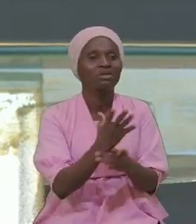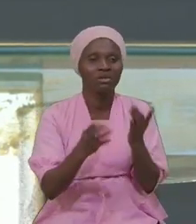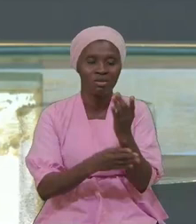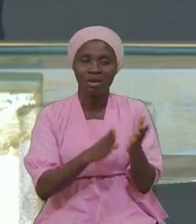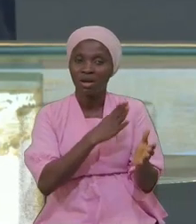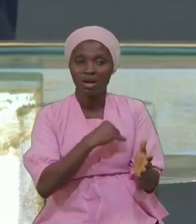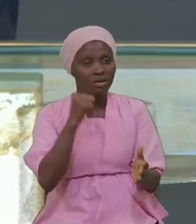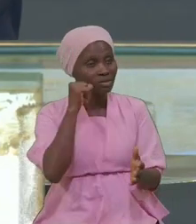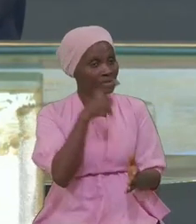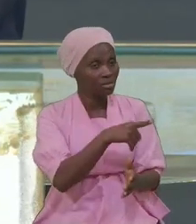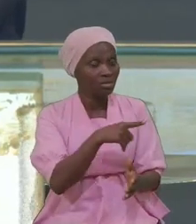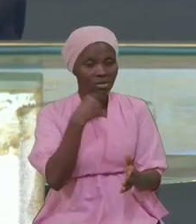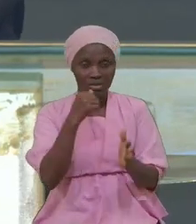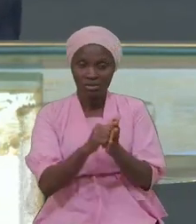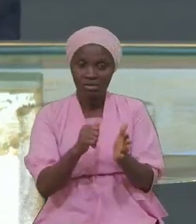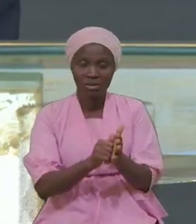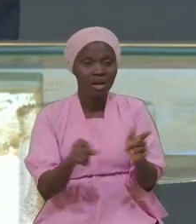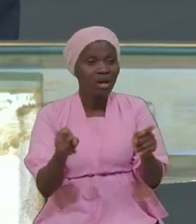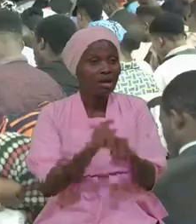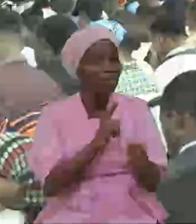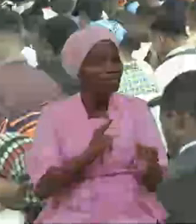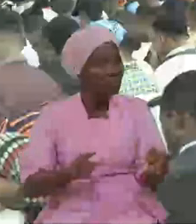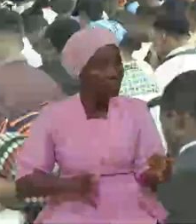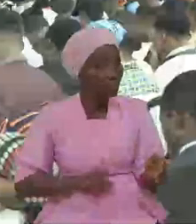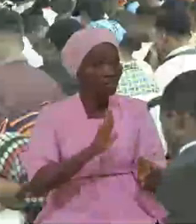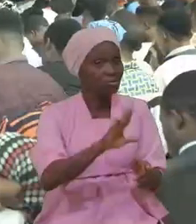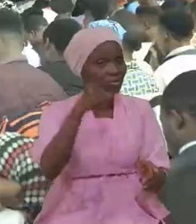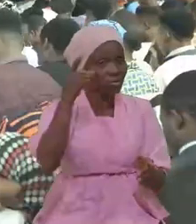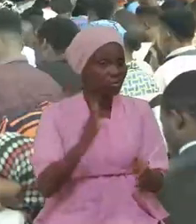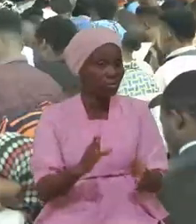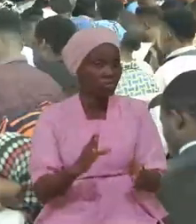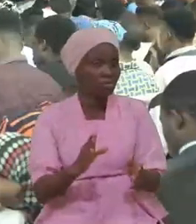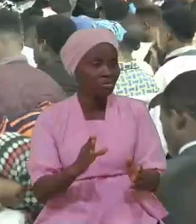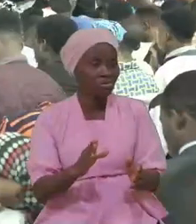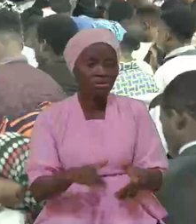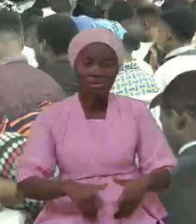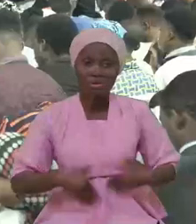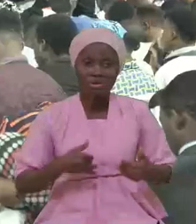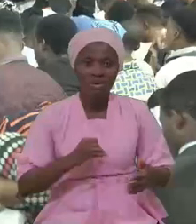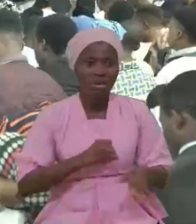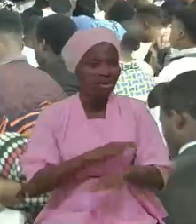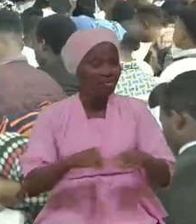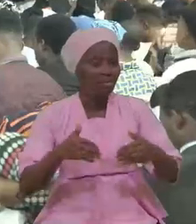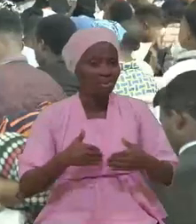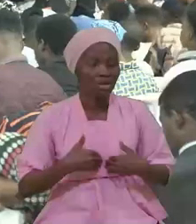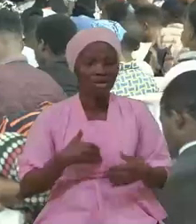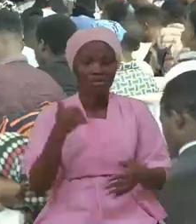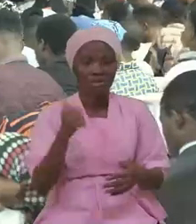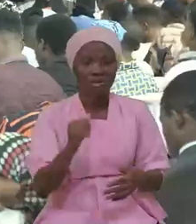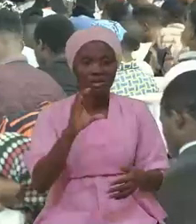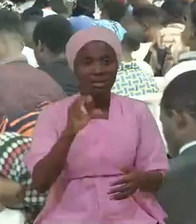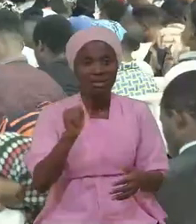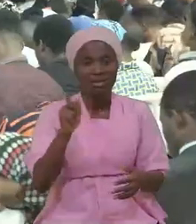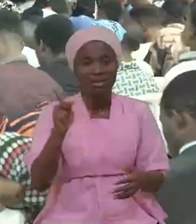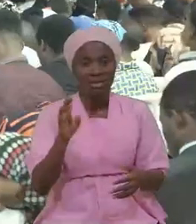Et elle répondit, l'Éternel ton Dieu vivant, je n'ai rien de cuit, je n'ai qu'une poignée de farine dans